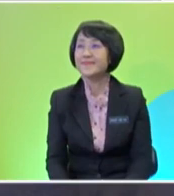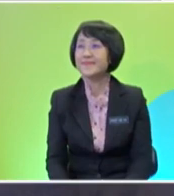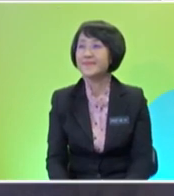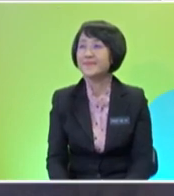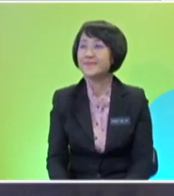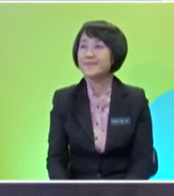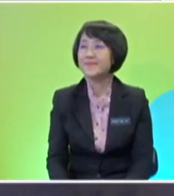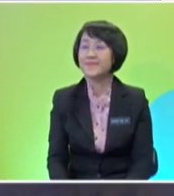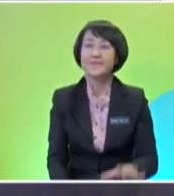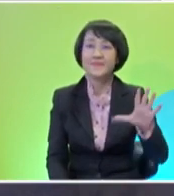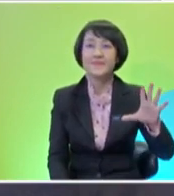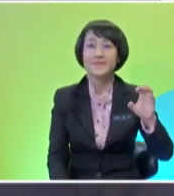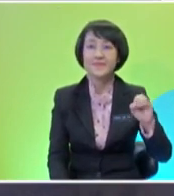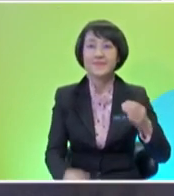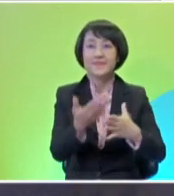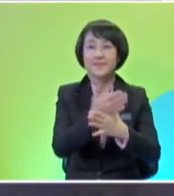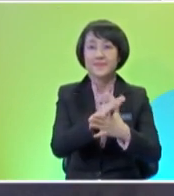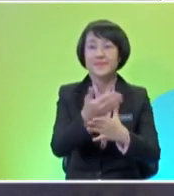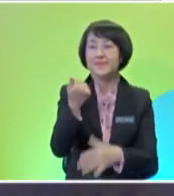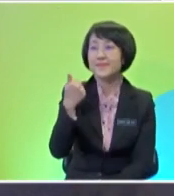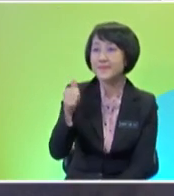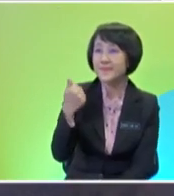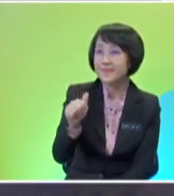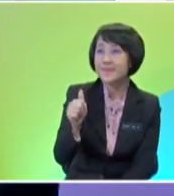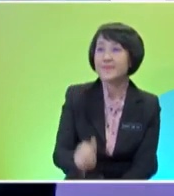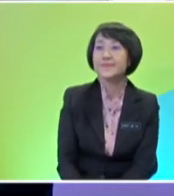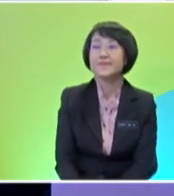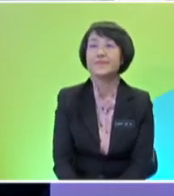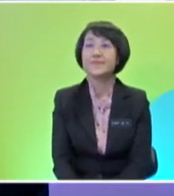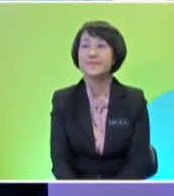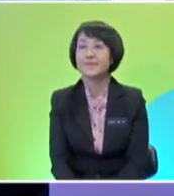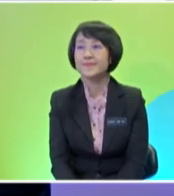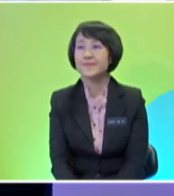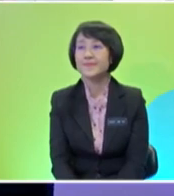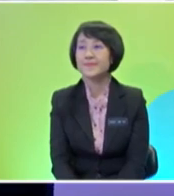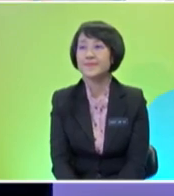50 bagi dengan 10 skinnya adik-adik Dahsyat